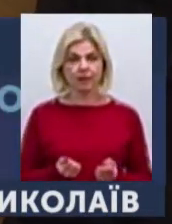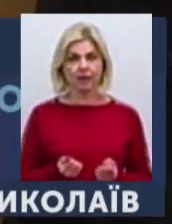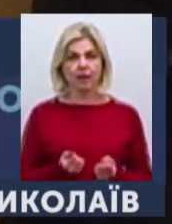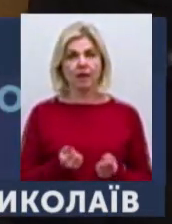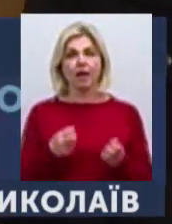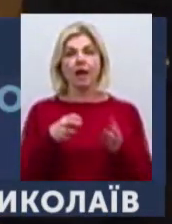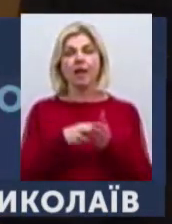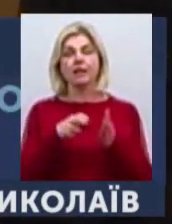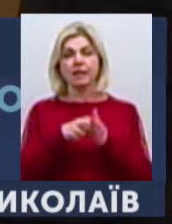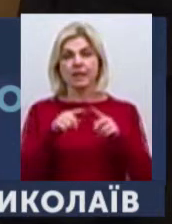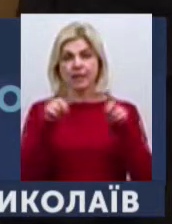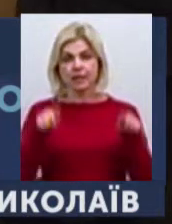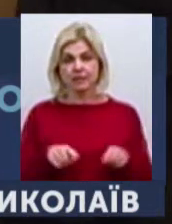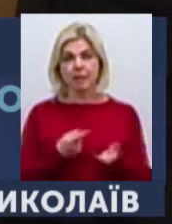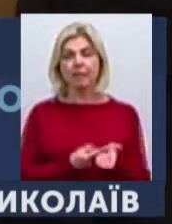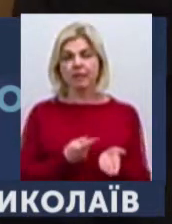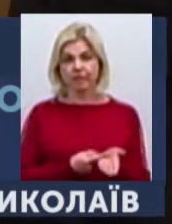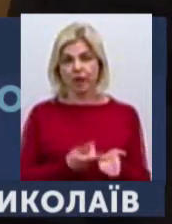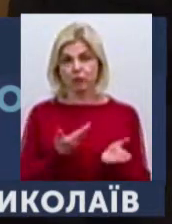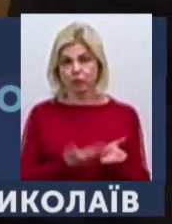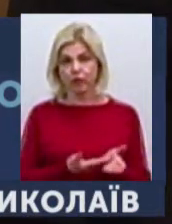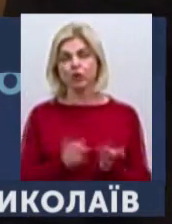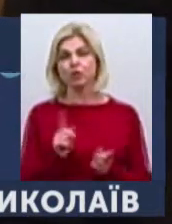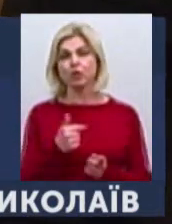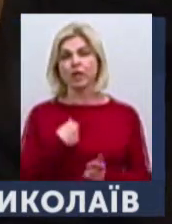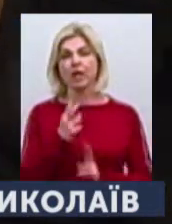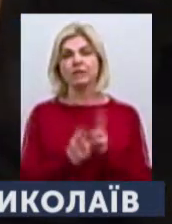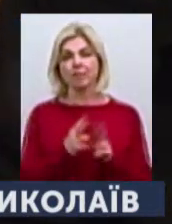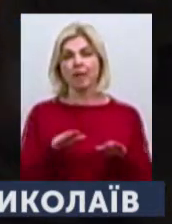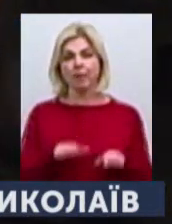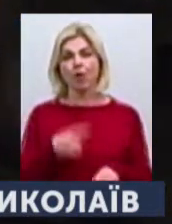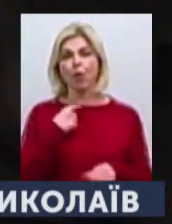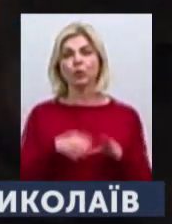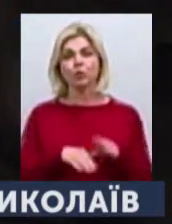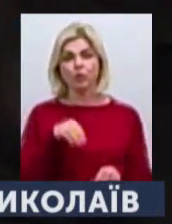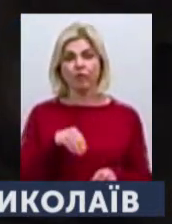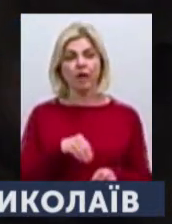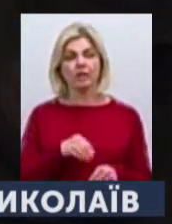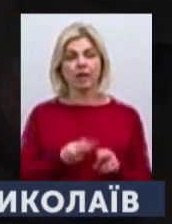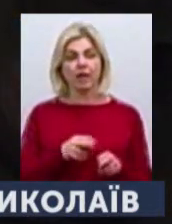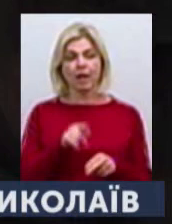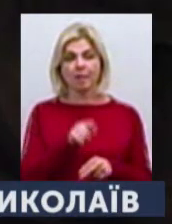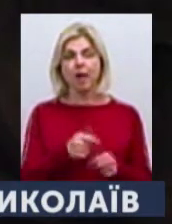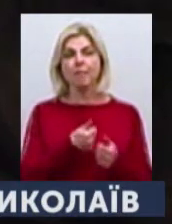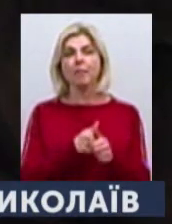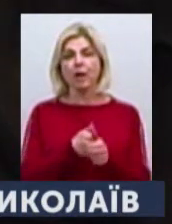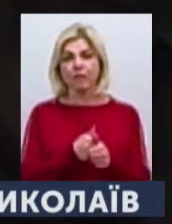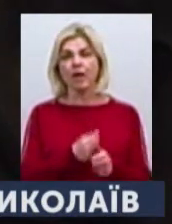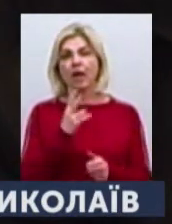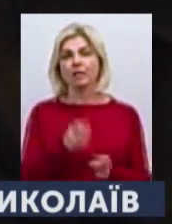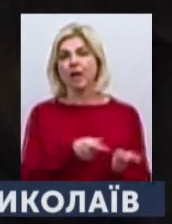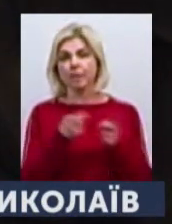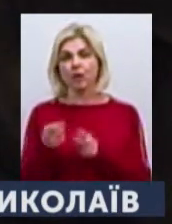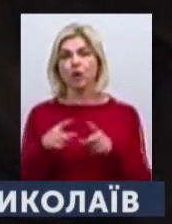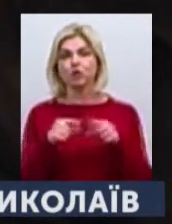лист, який буде підтверджувати те, що я змінюю місце голосування, саме з бібліотеки Кропивницького на школу